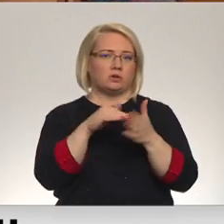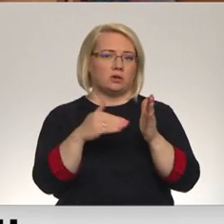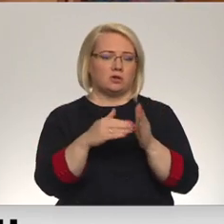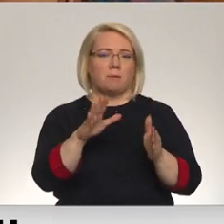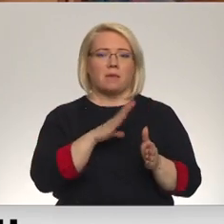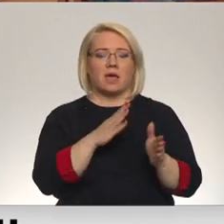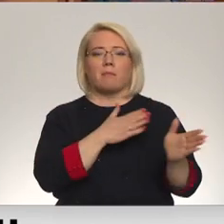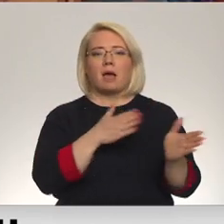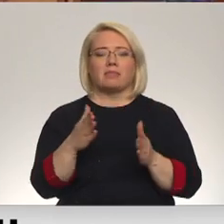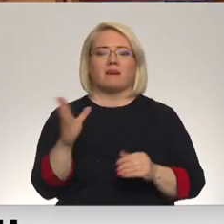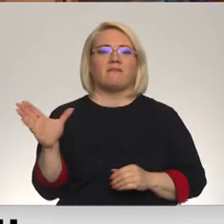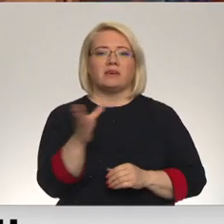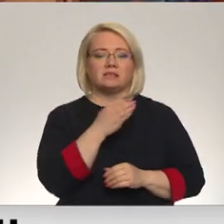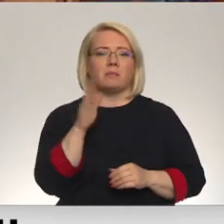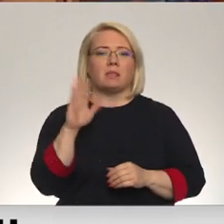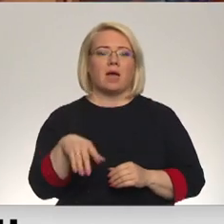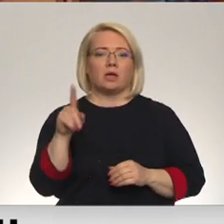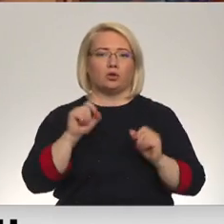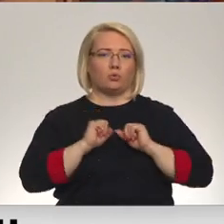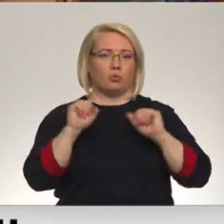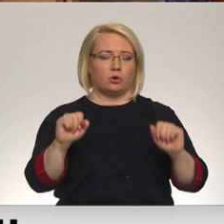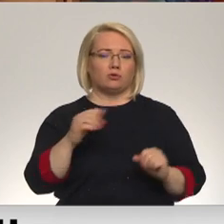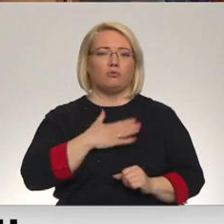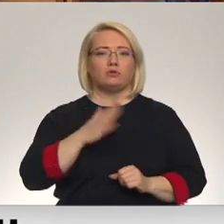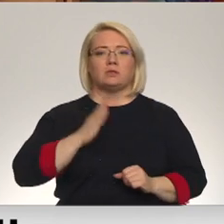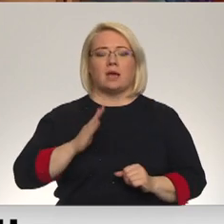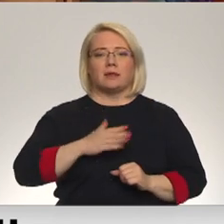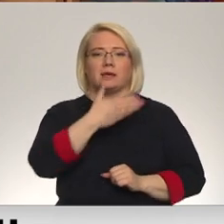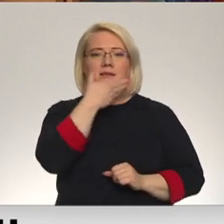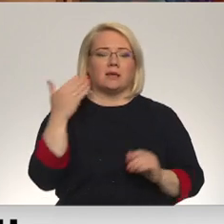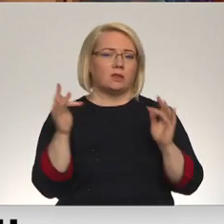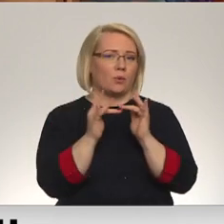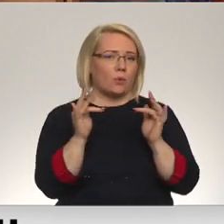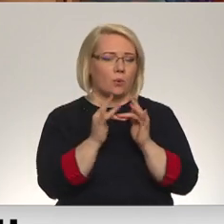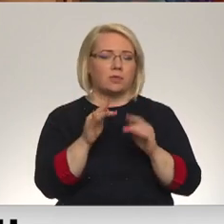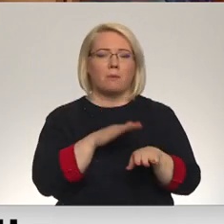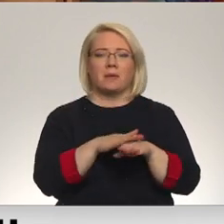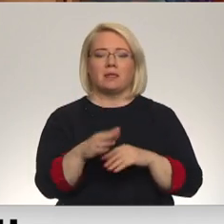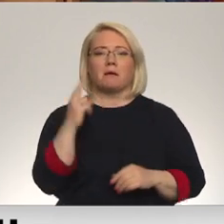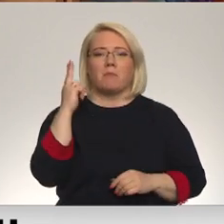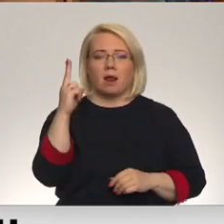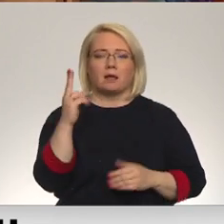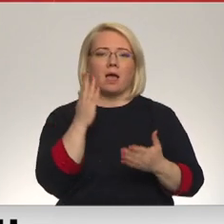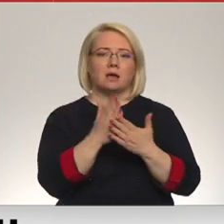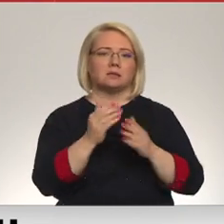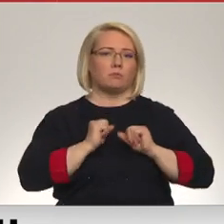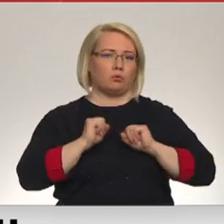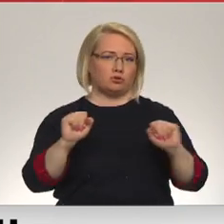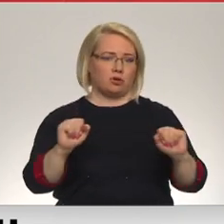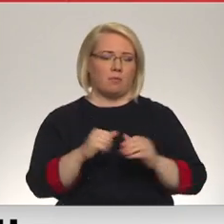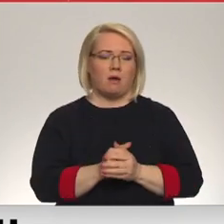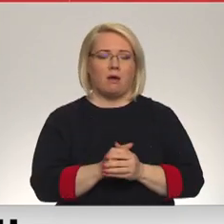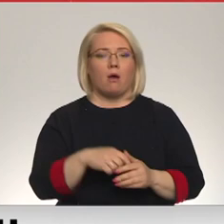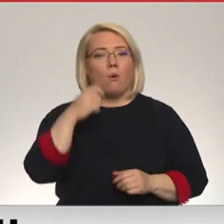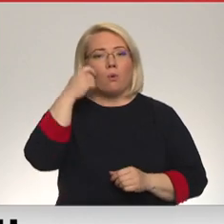gatavi visam, lai tikai ir droši. Mūs sagaidīja siltas gultas un pilnīga pārliecība, ka esam drošībā.